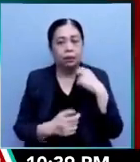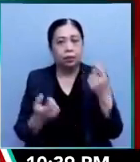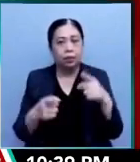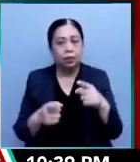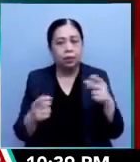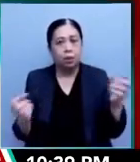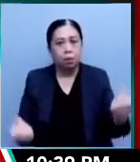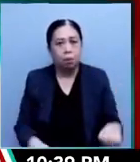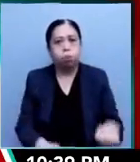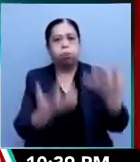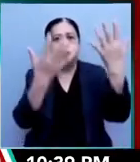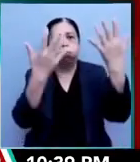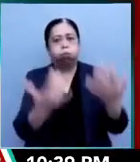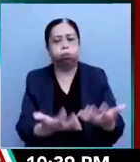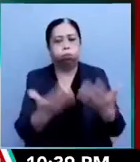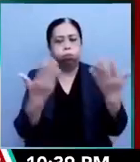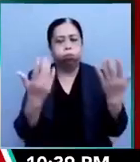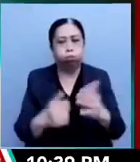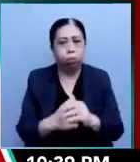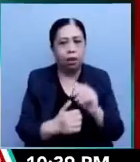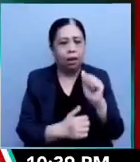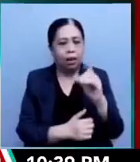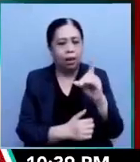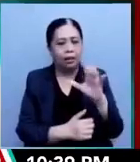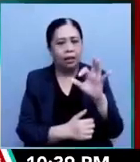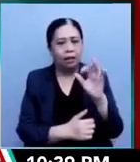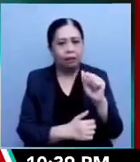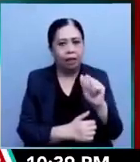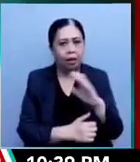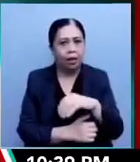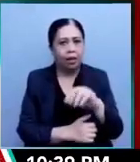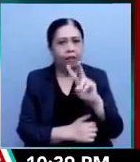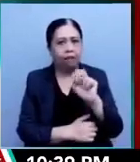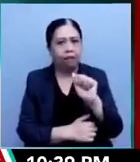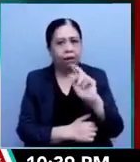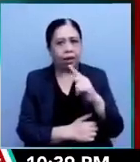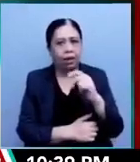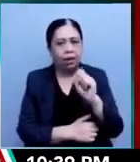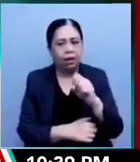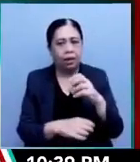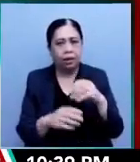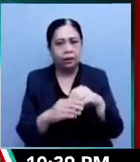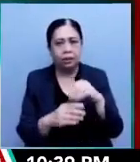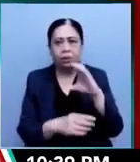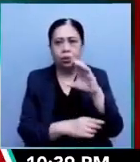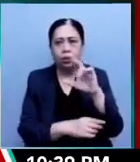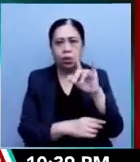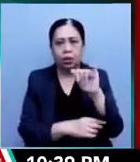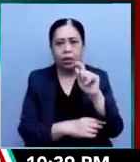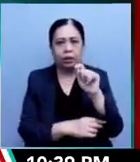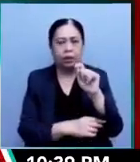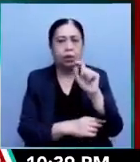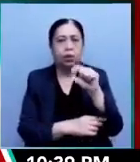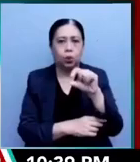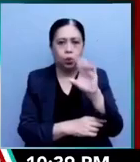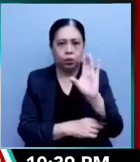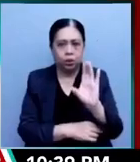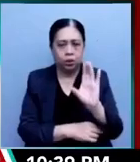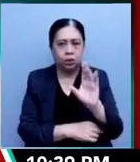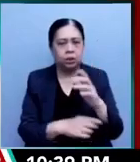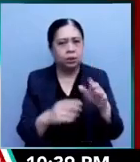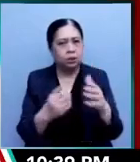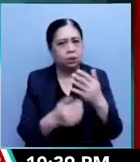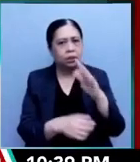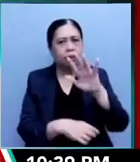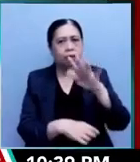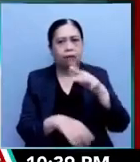sunog sa Adelpa compound at Vargas compound sa Barangay kulyat Quezon City umabot ito sa ikalimang